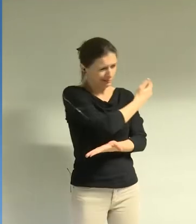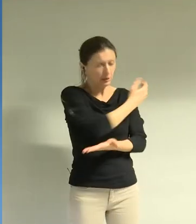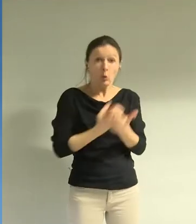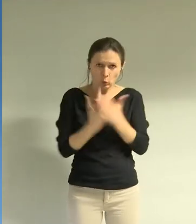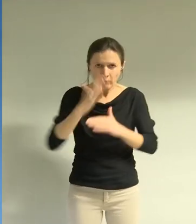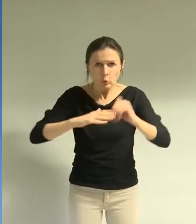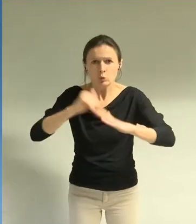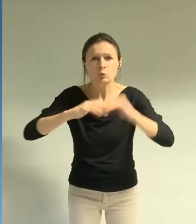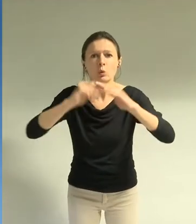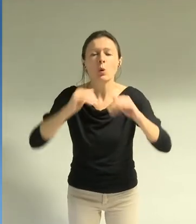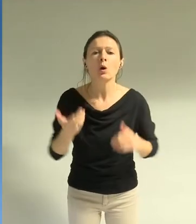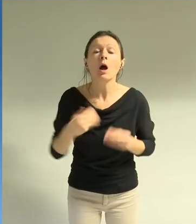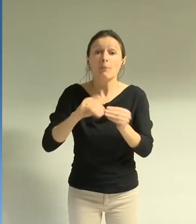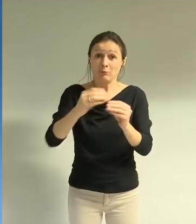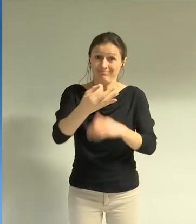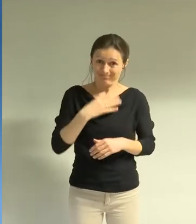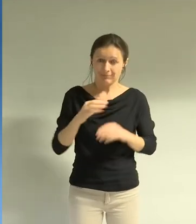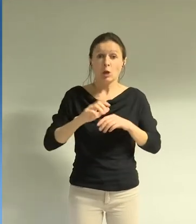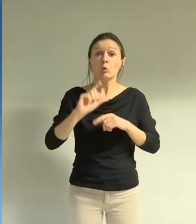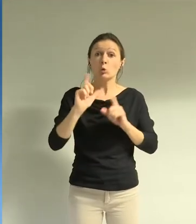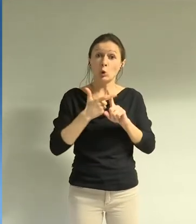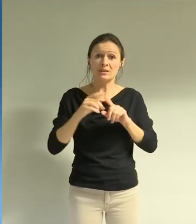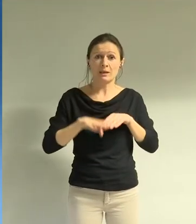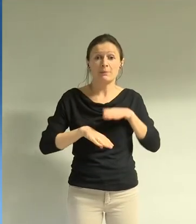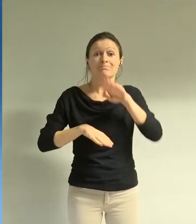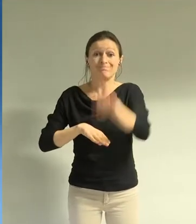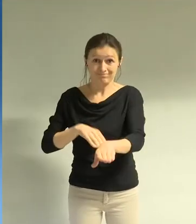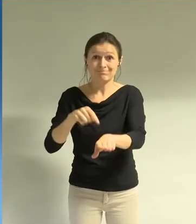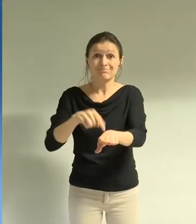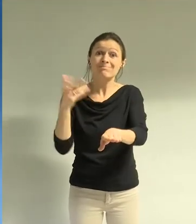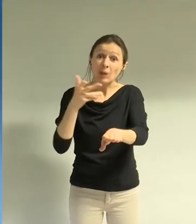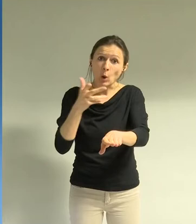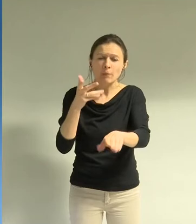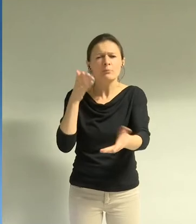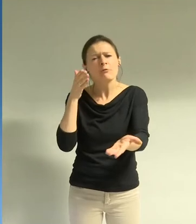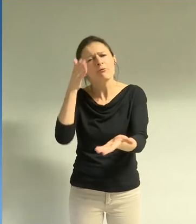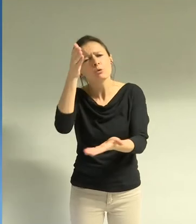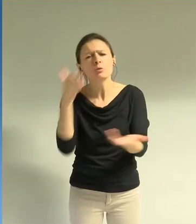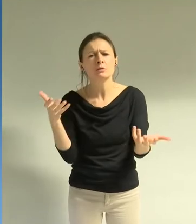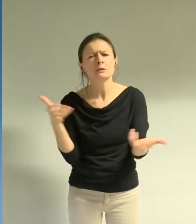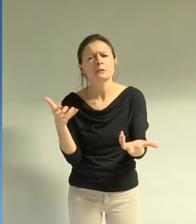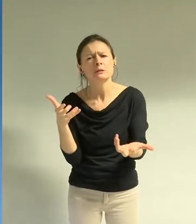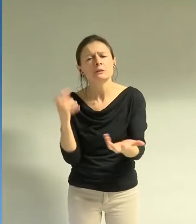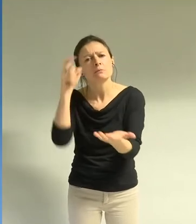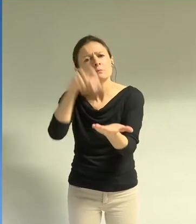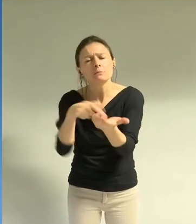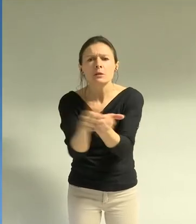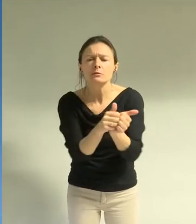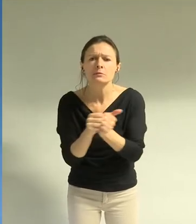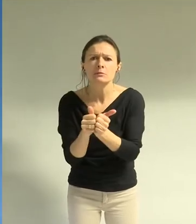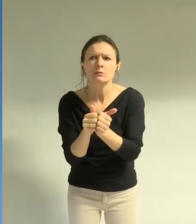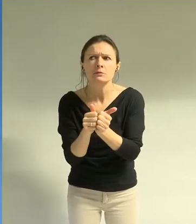à concevoir dans un horizon de moyen terme un futur désirable en toute